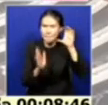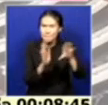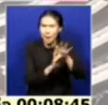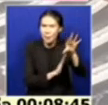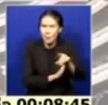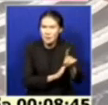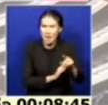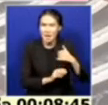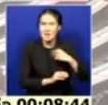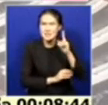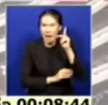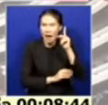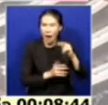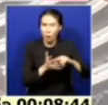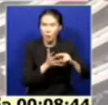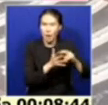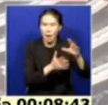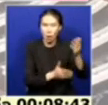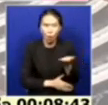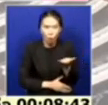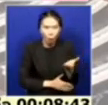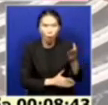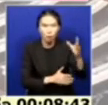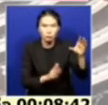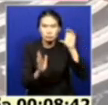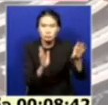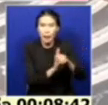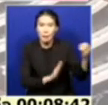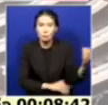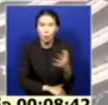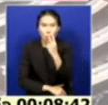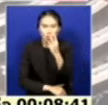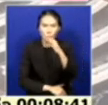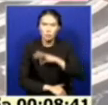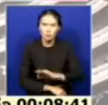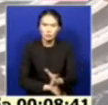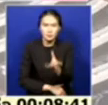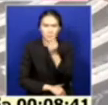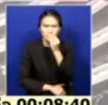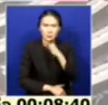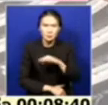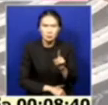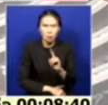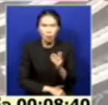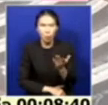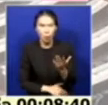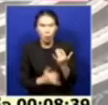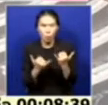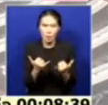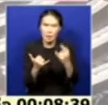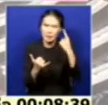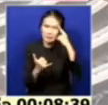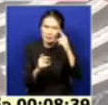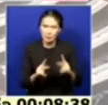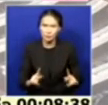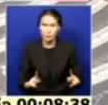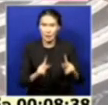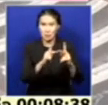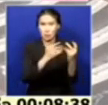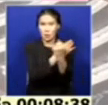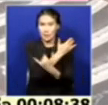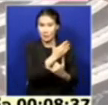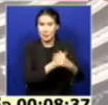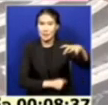านกับ UNHCR อย่างไรในเรื่องนี้อันนี้คือภาพของคุณรันเฉลิมซึ่งผมก็ได้มาจากสื่อนั่นแ